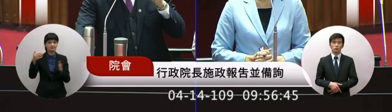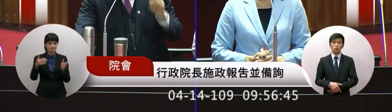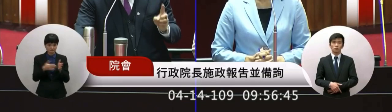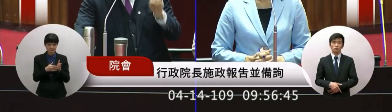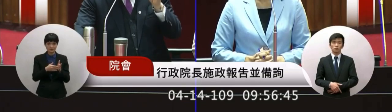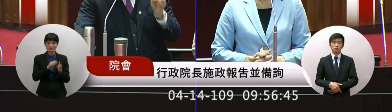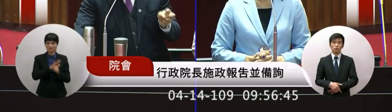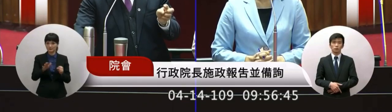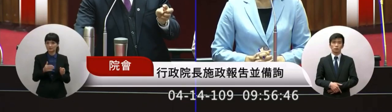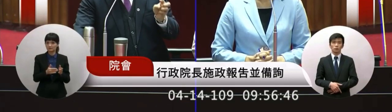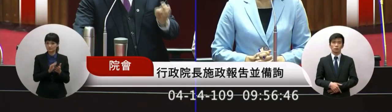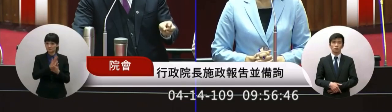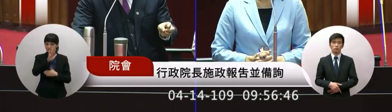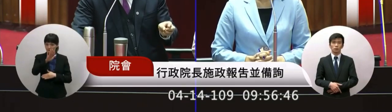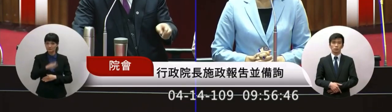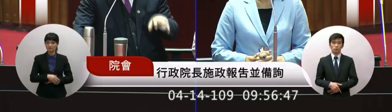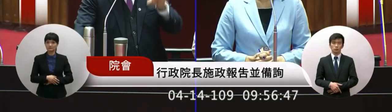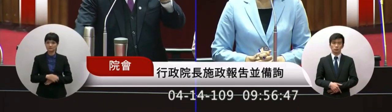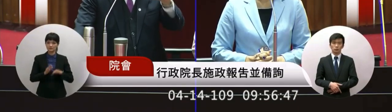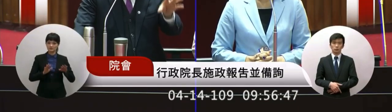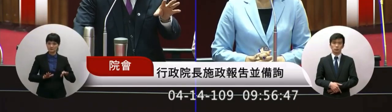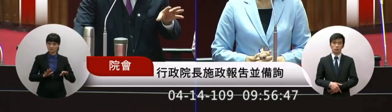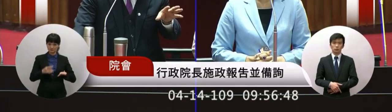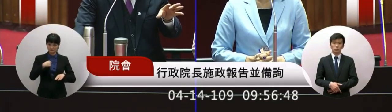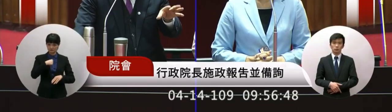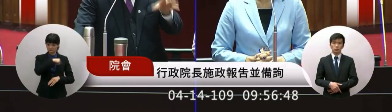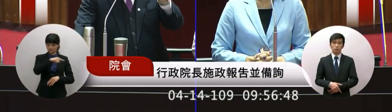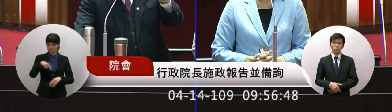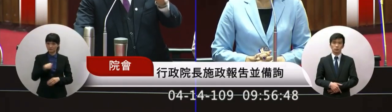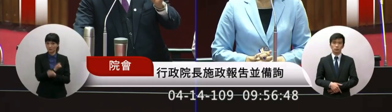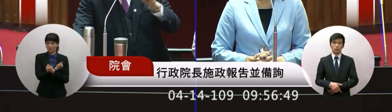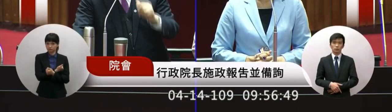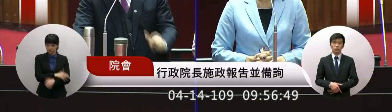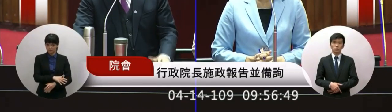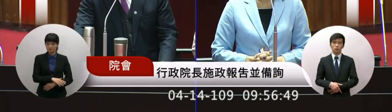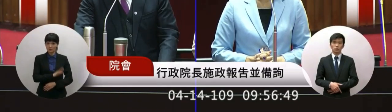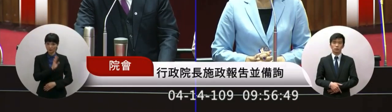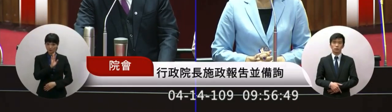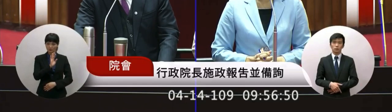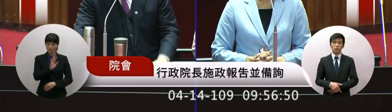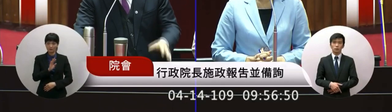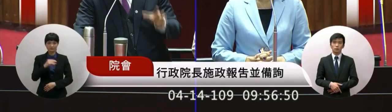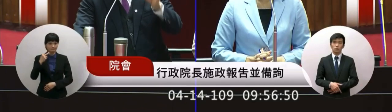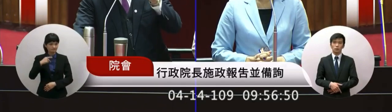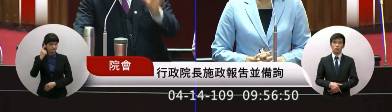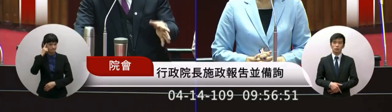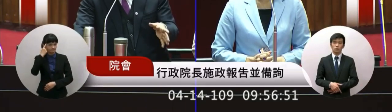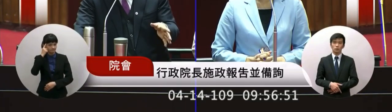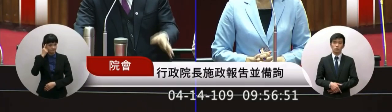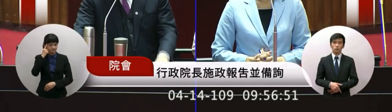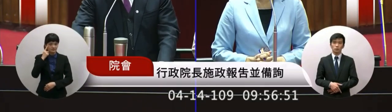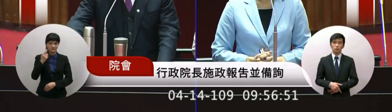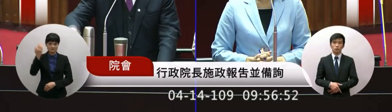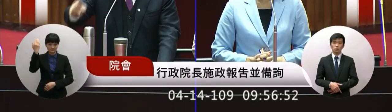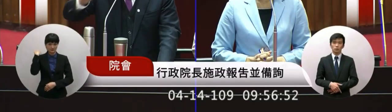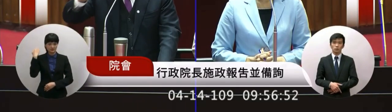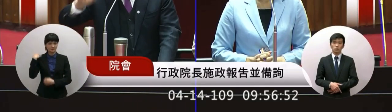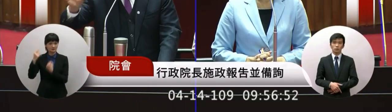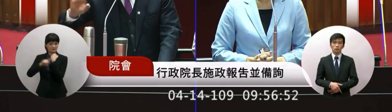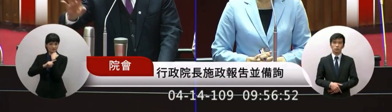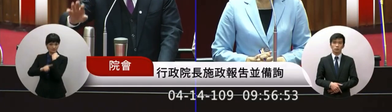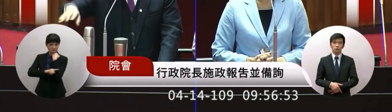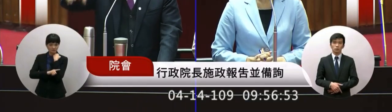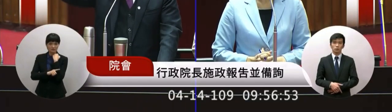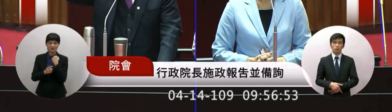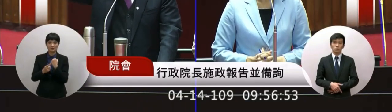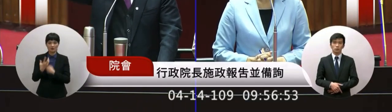验，是不是就这一次的这个经验来检讨相关法律规定里面过时，也就休